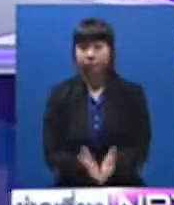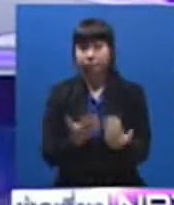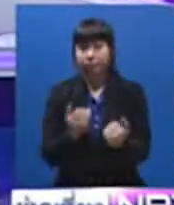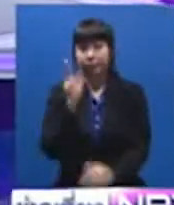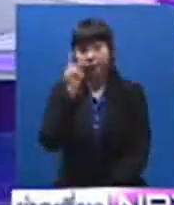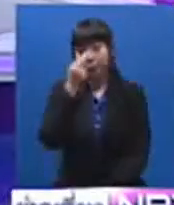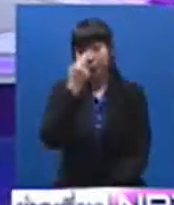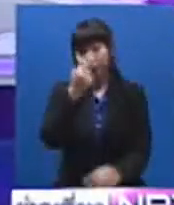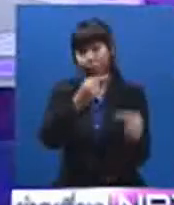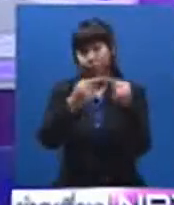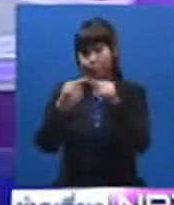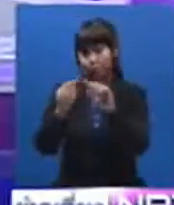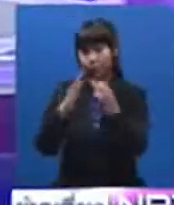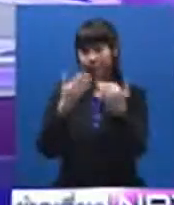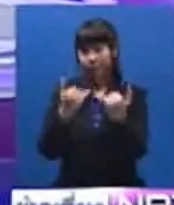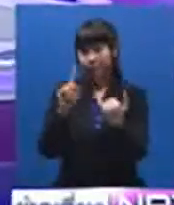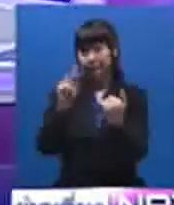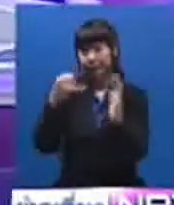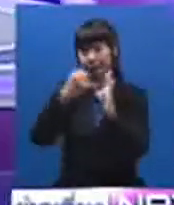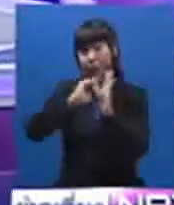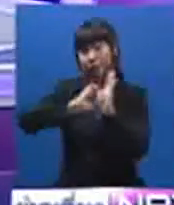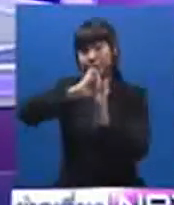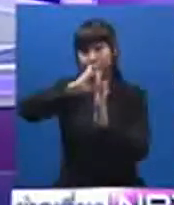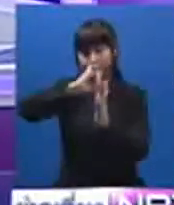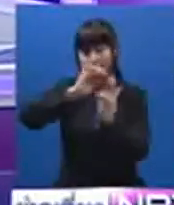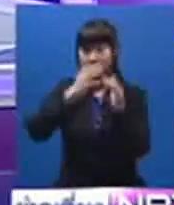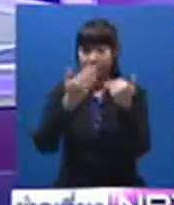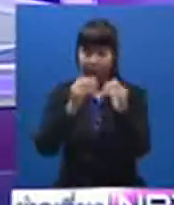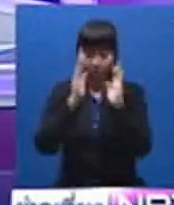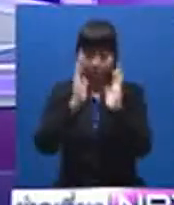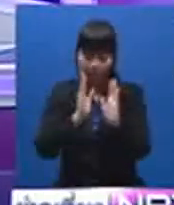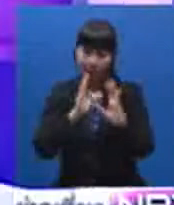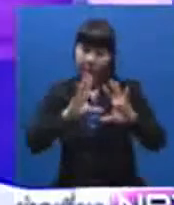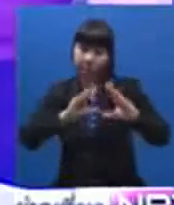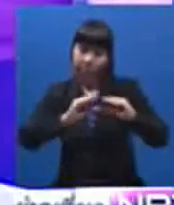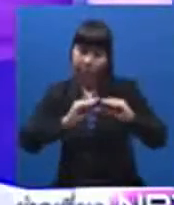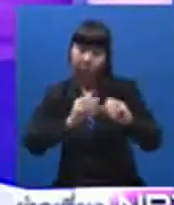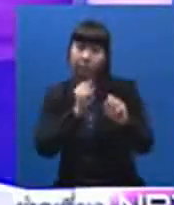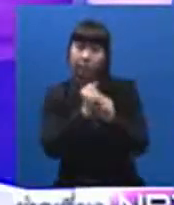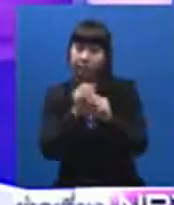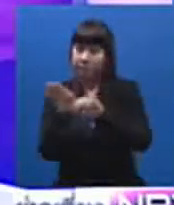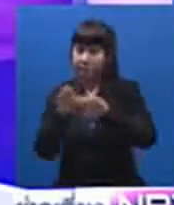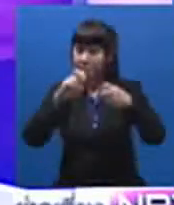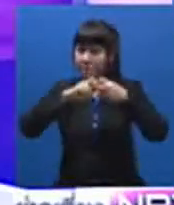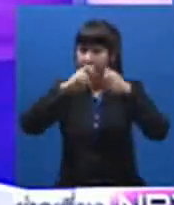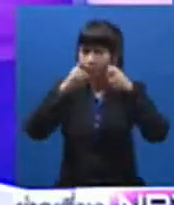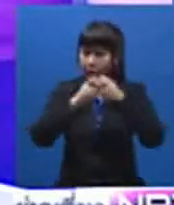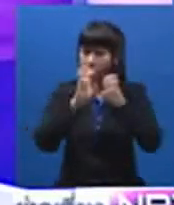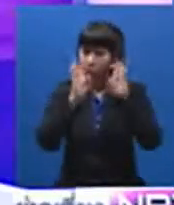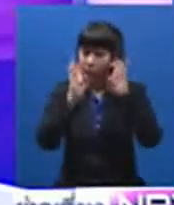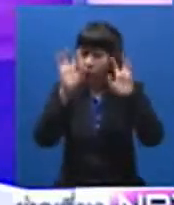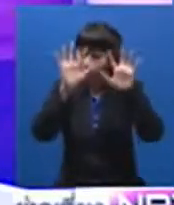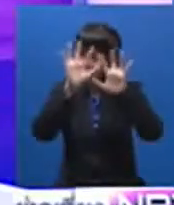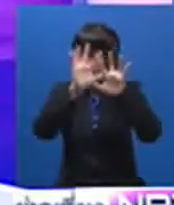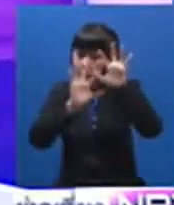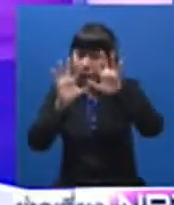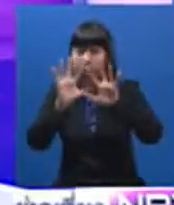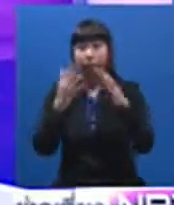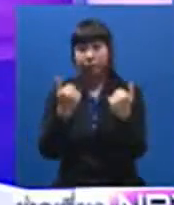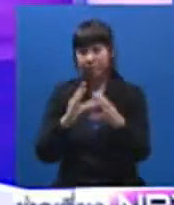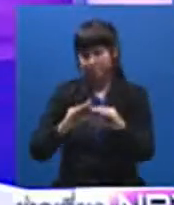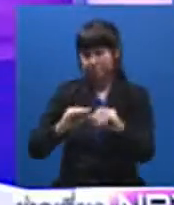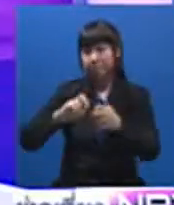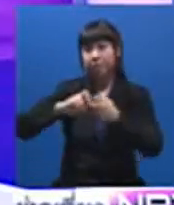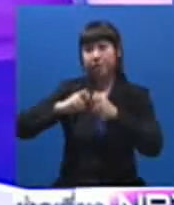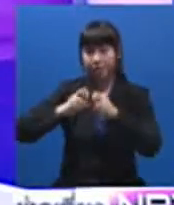มาตดตามข่าวกัต่อนะคะ ช่วงนี้ไปที่จงหัดเชียใหม่นะคะตอนนี้จำนาทีกำลงประชุมเตรียมพร้อม รบมปัญหาเหมาะควนในพื้นที่ค่ะขณะที่จหด